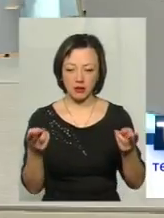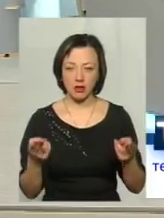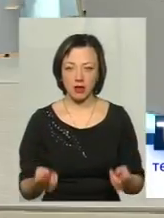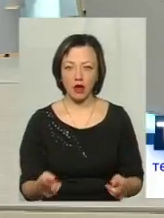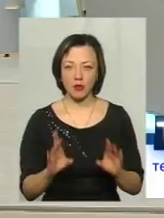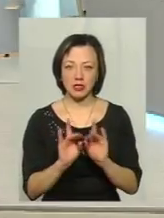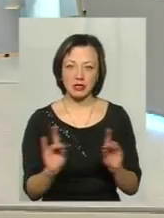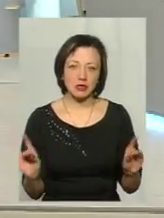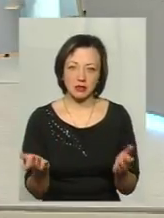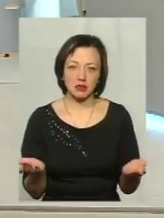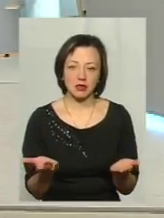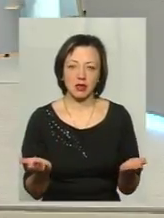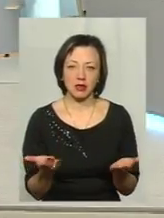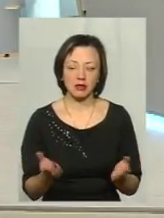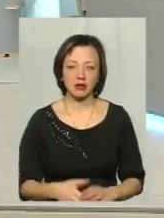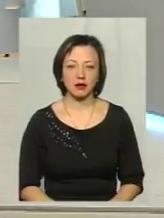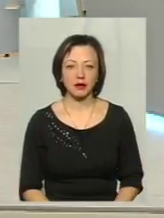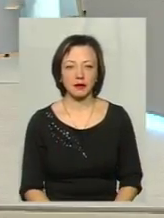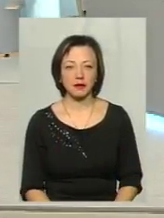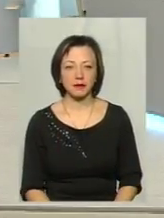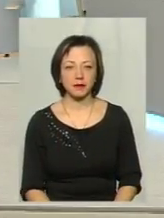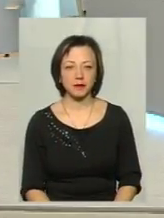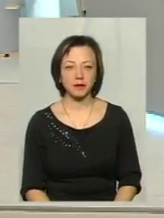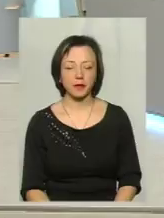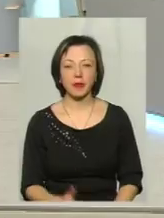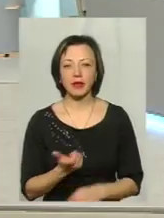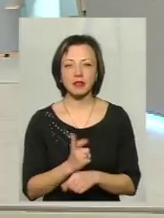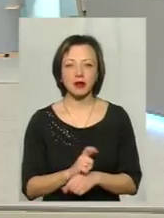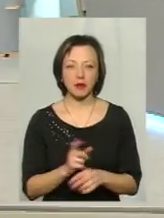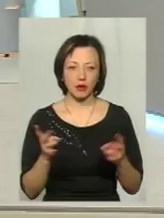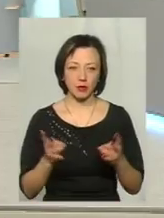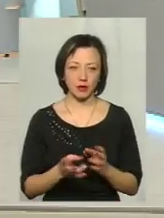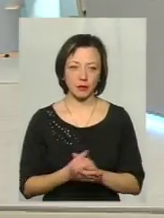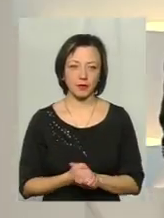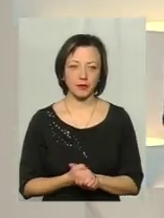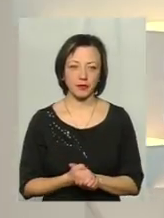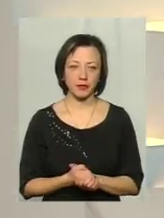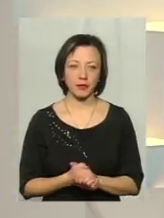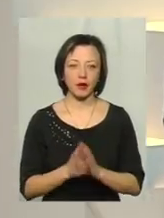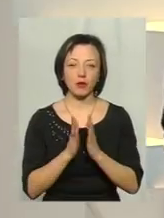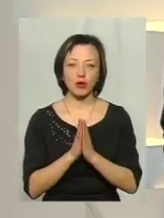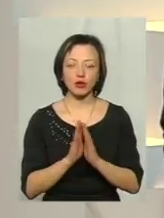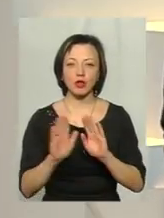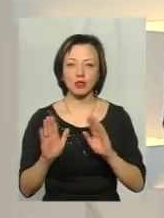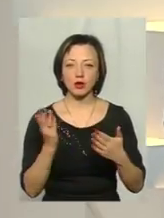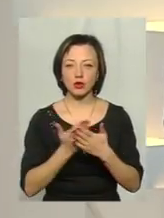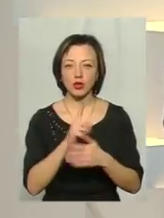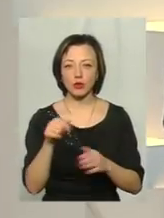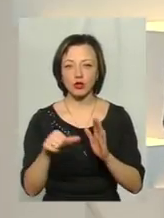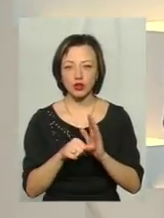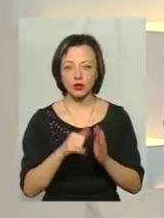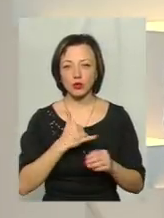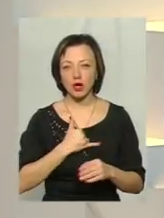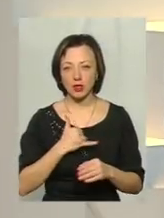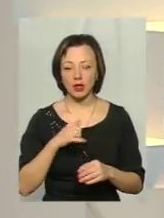стільці для сидіння, хоча б там стульчики, столи. Ну, необхідно саме. Дякую. Прошу поставити сюжет номер 6. Ми також в